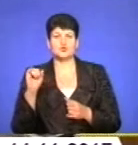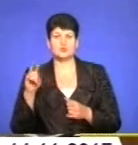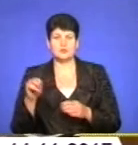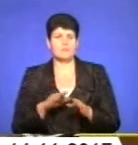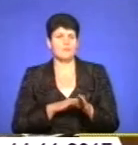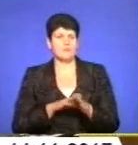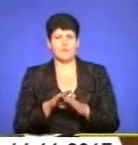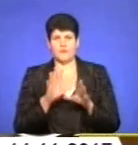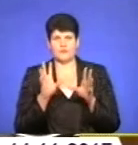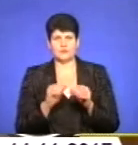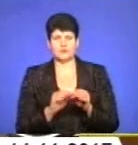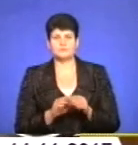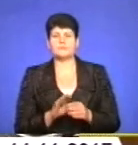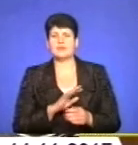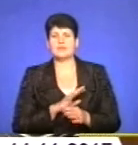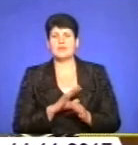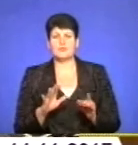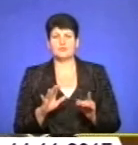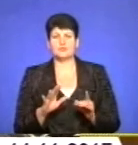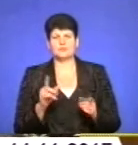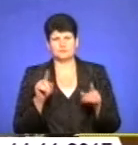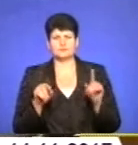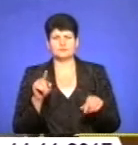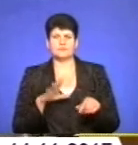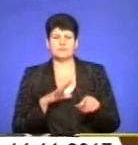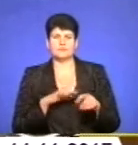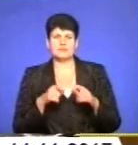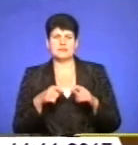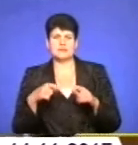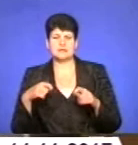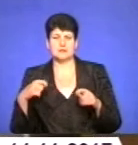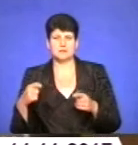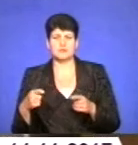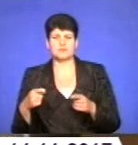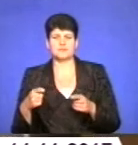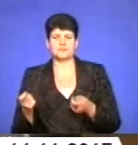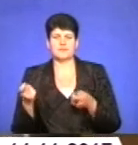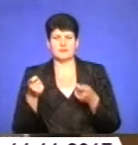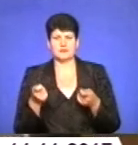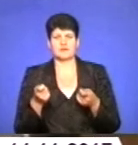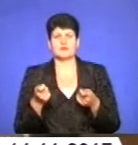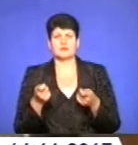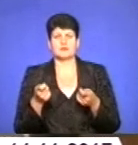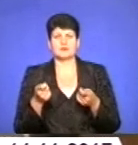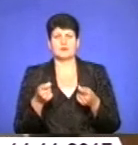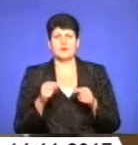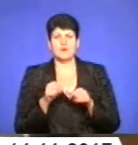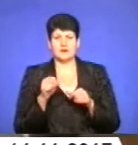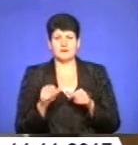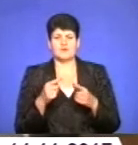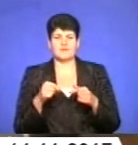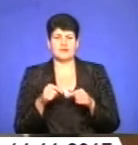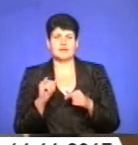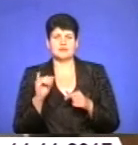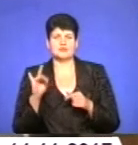повному обсязі. Не було, іноді були затримки з поставкою певних видів інсуліну. Це